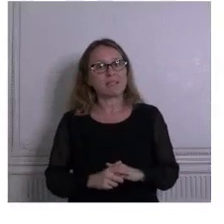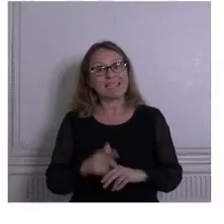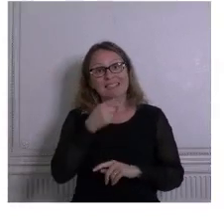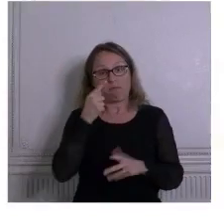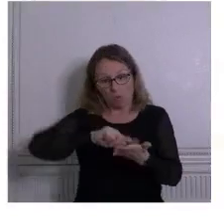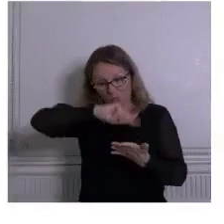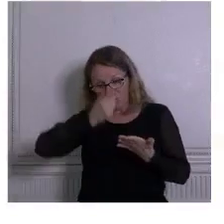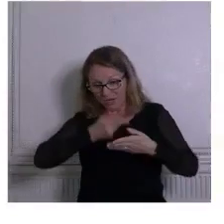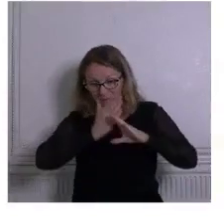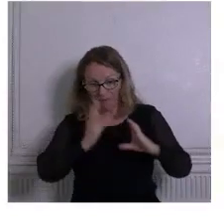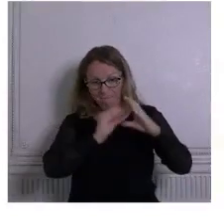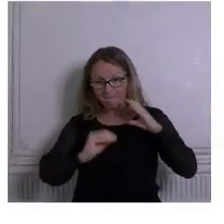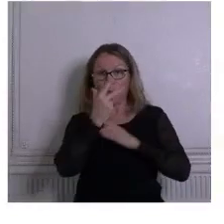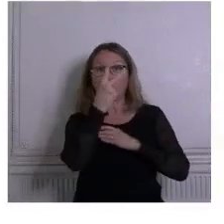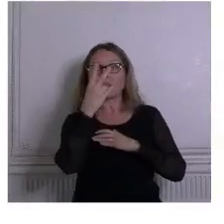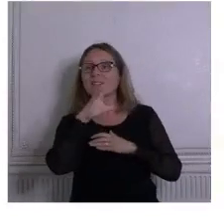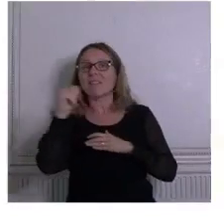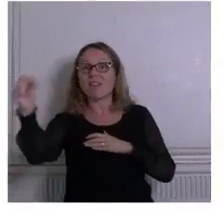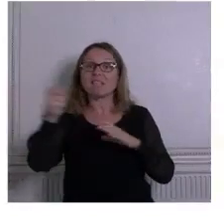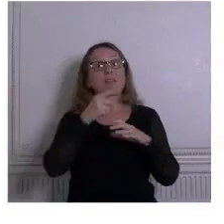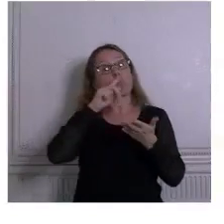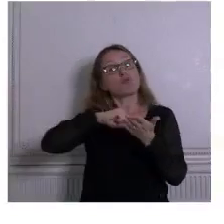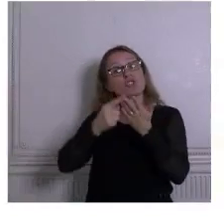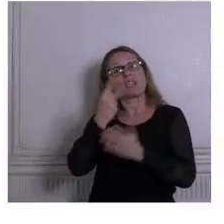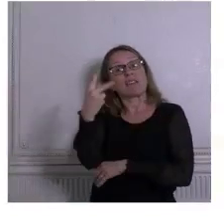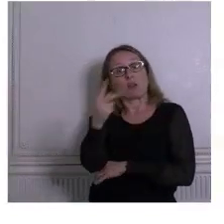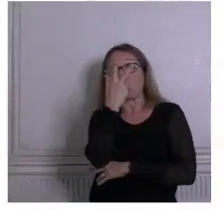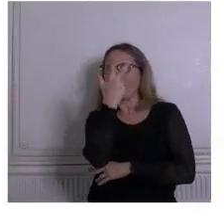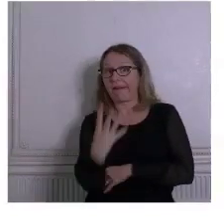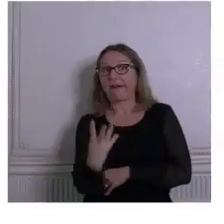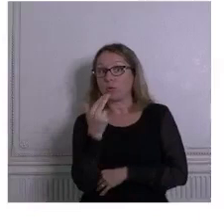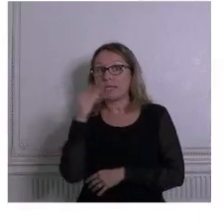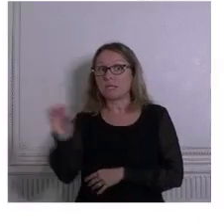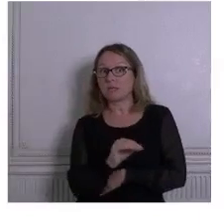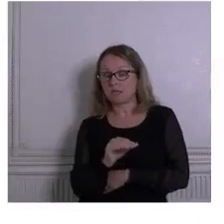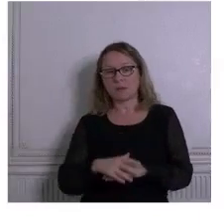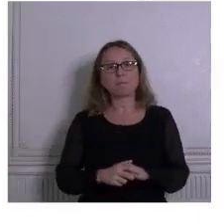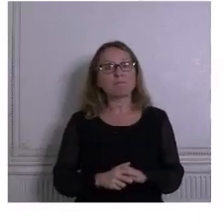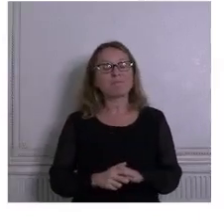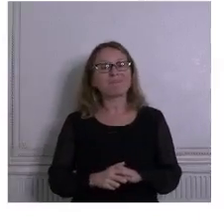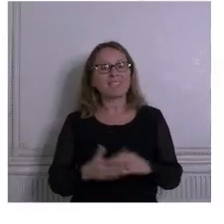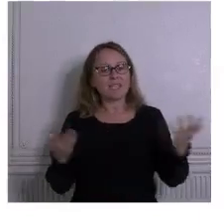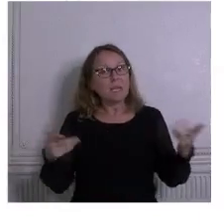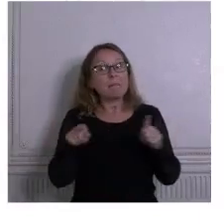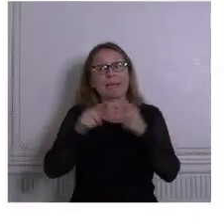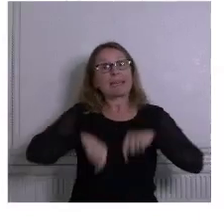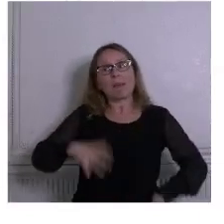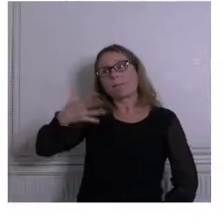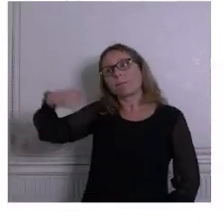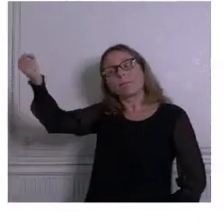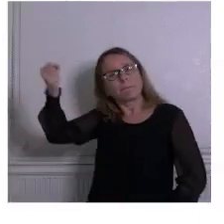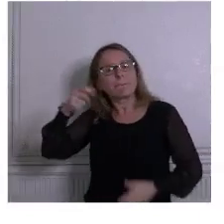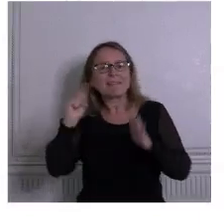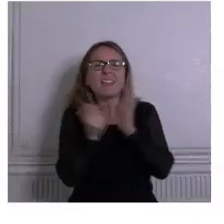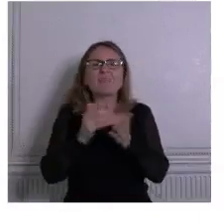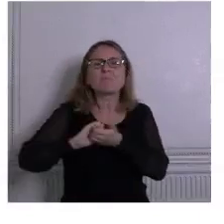comme le CAJ, comme l'UDI Loisirs, comme d'autres, le centre social. Voilà, avec la mise en place d'un guide des